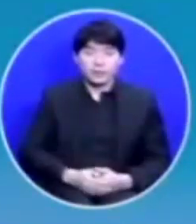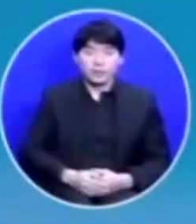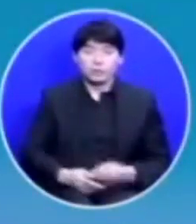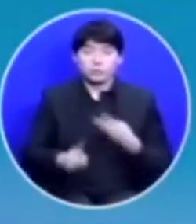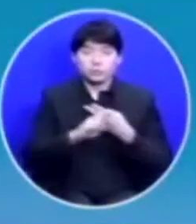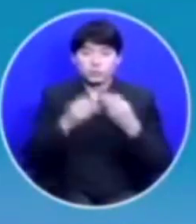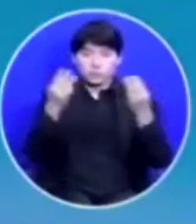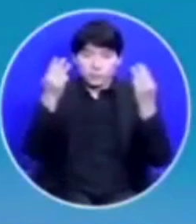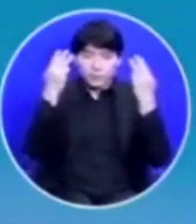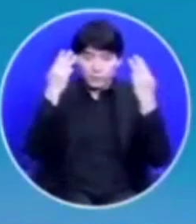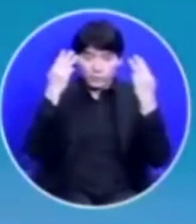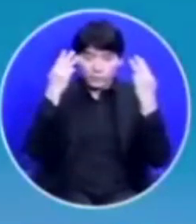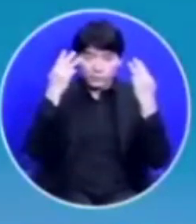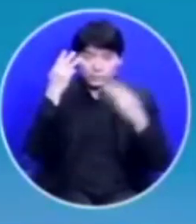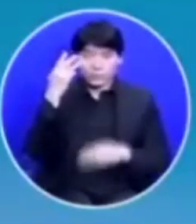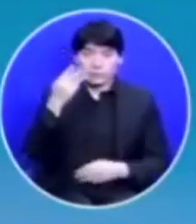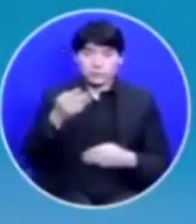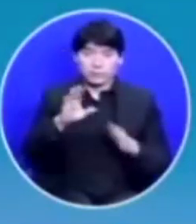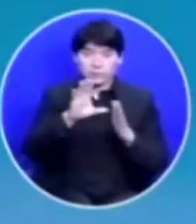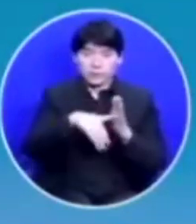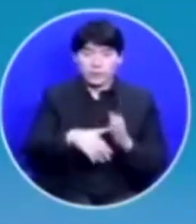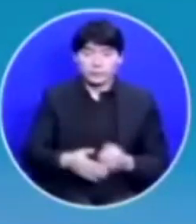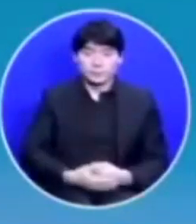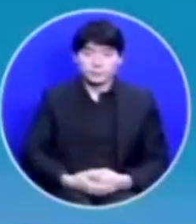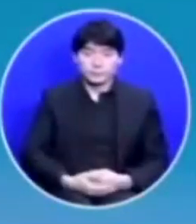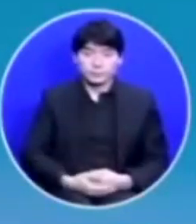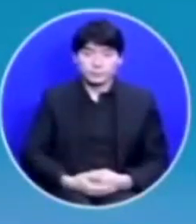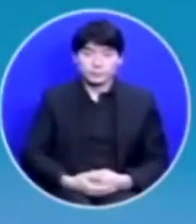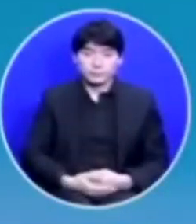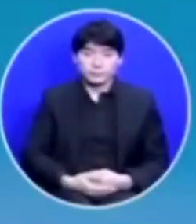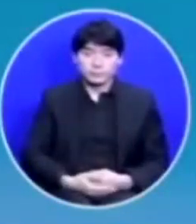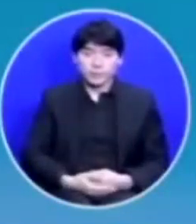되어서 엄마에게